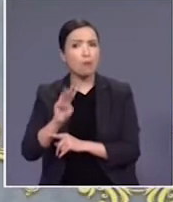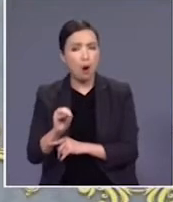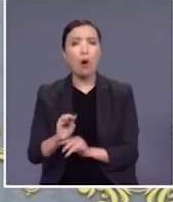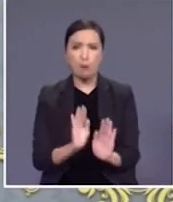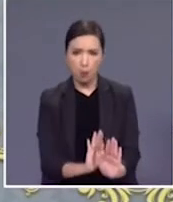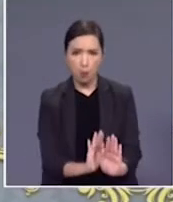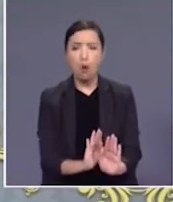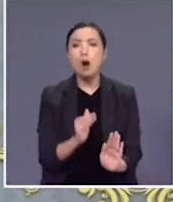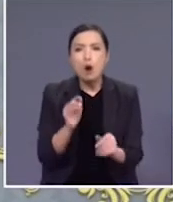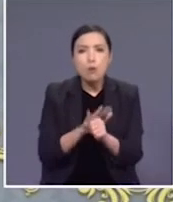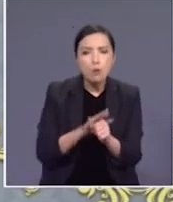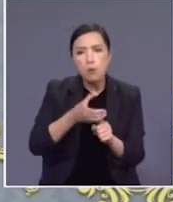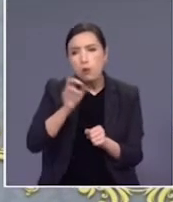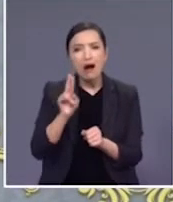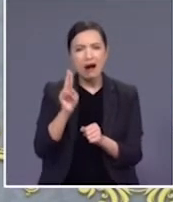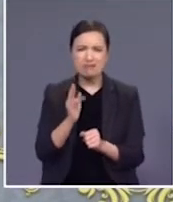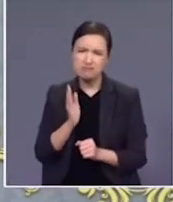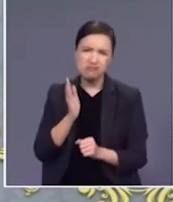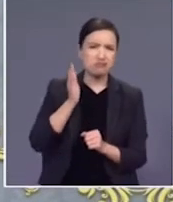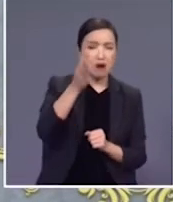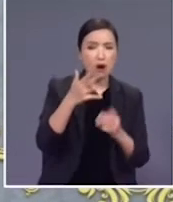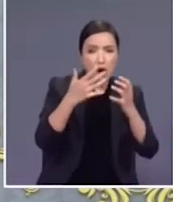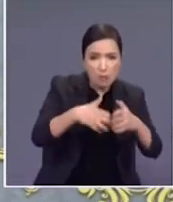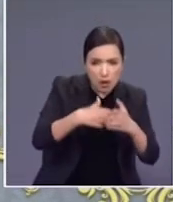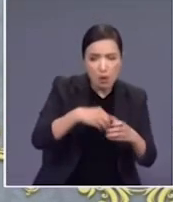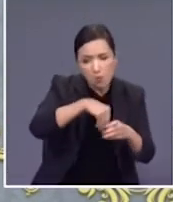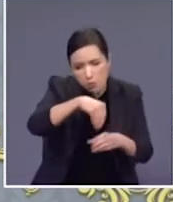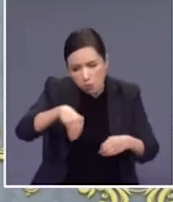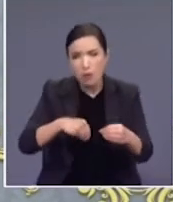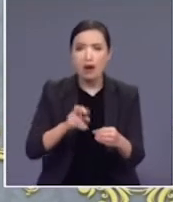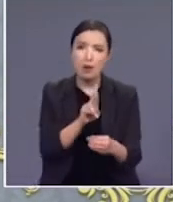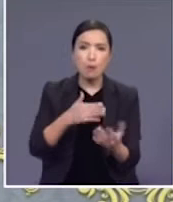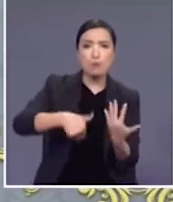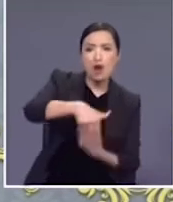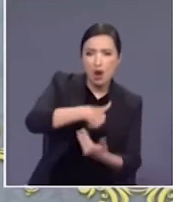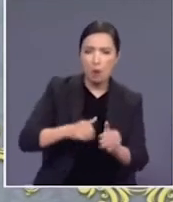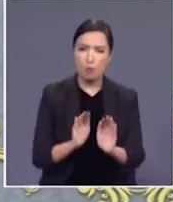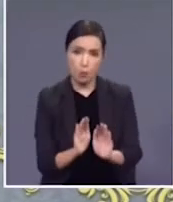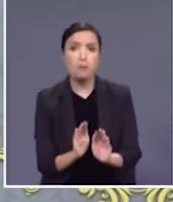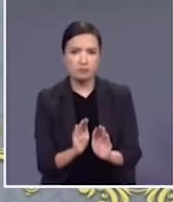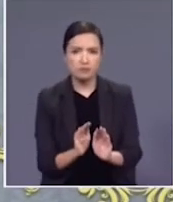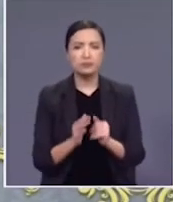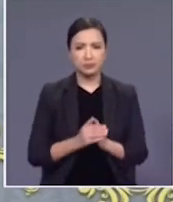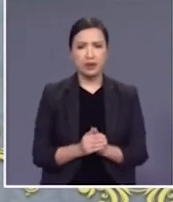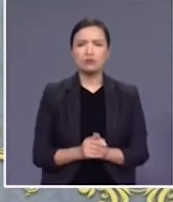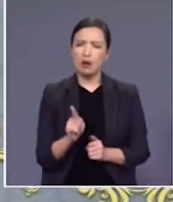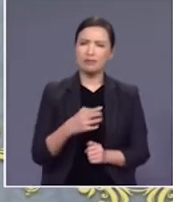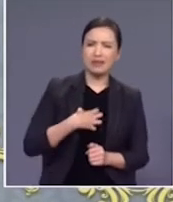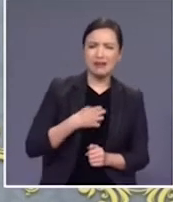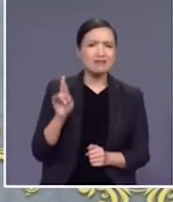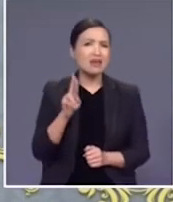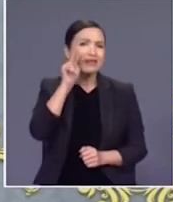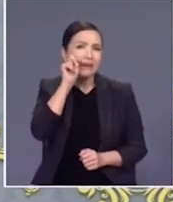อสำหรับการอุปโภคบริโภคในภาคการผลิตและการรักษาระบบนิเวศตามประมาณการความต้องการใช้น้ำ